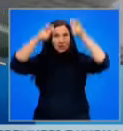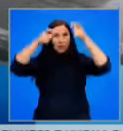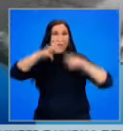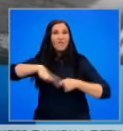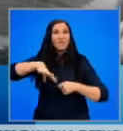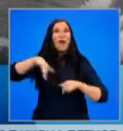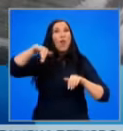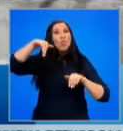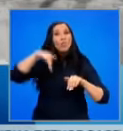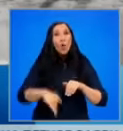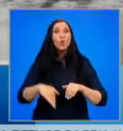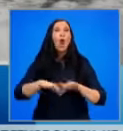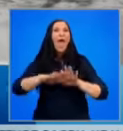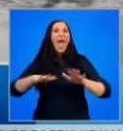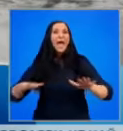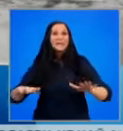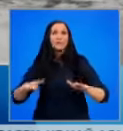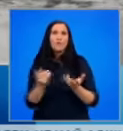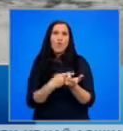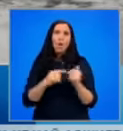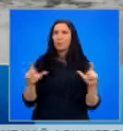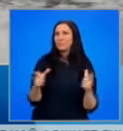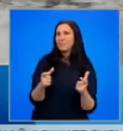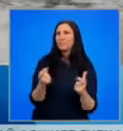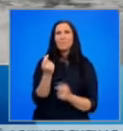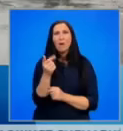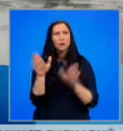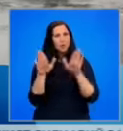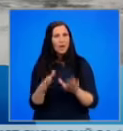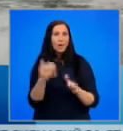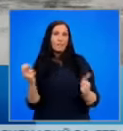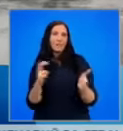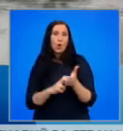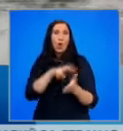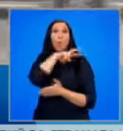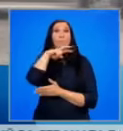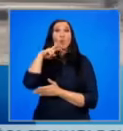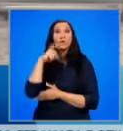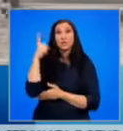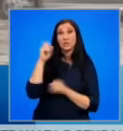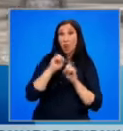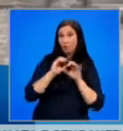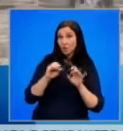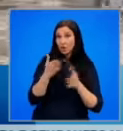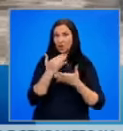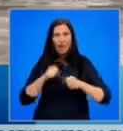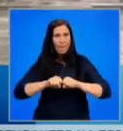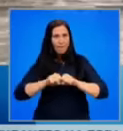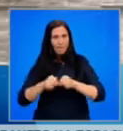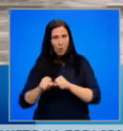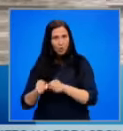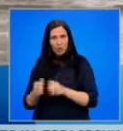квартал Долно Езерово, няколко домакинства за кратко са останали без ток. От полицията съобщиха, че няма